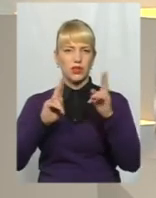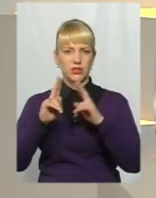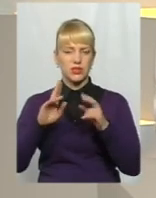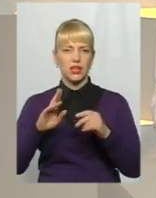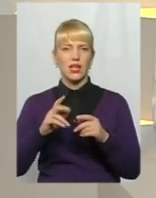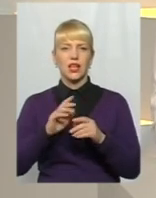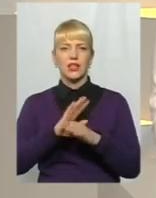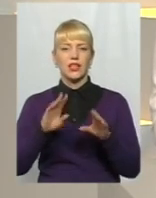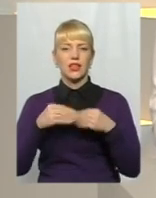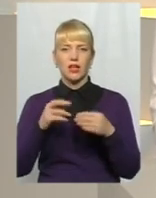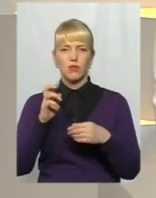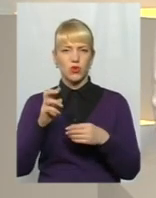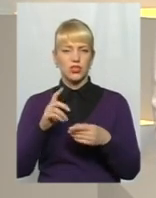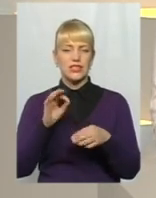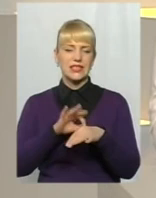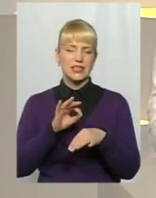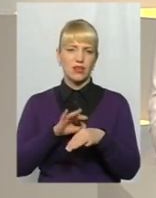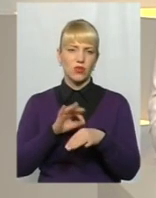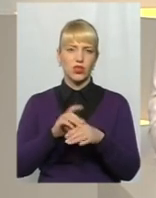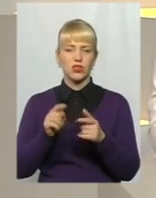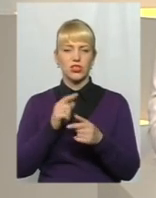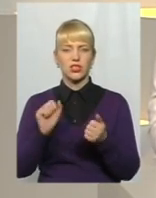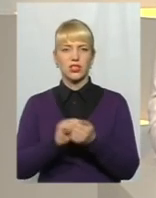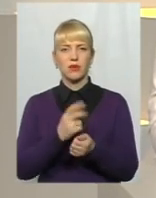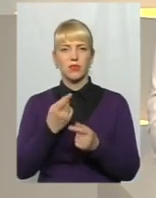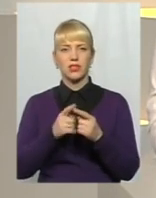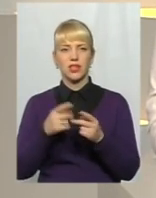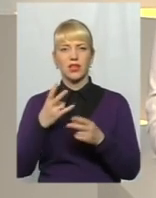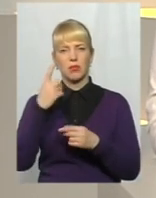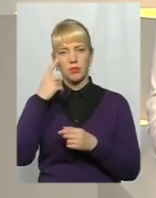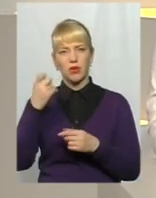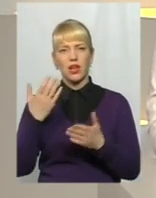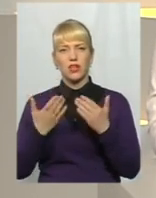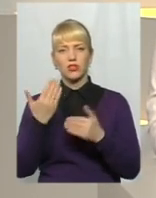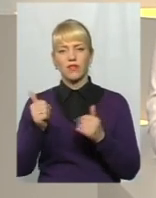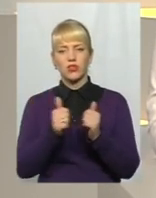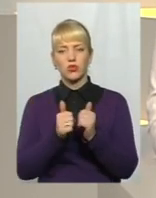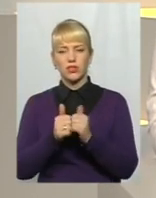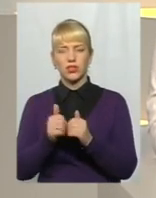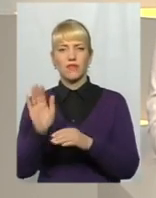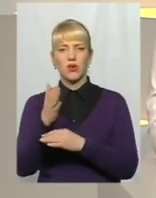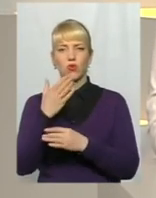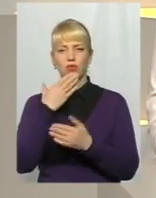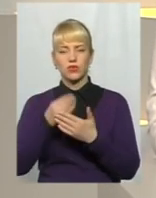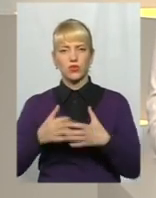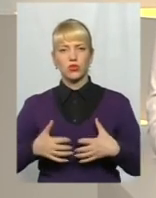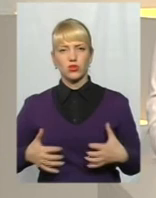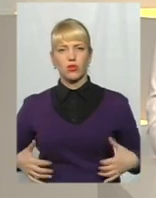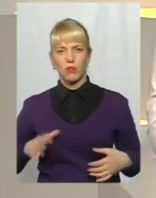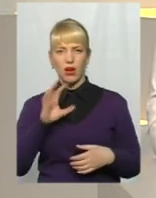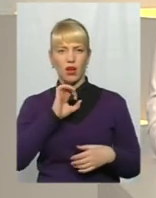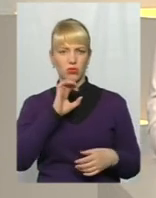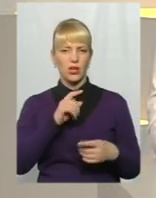не дай Боже, захворіло чи засохло, потрібно про це повідомити. Якщо ваш сусід вигулює свого улюбленця і, на